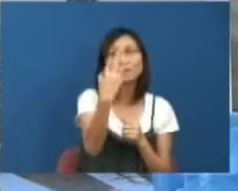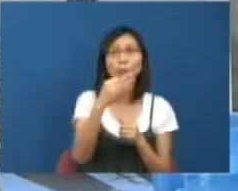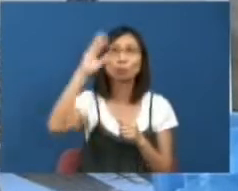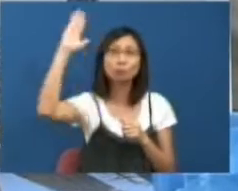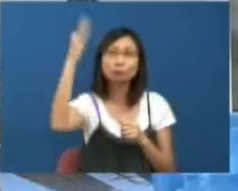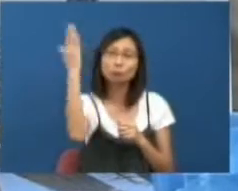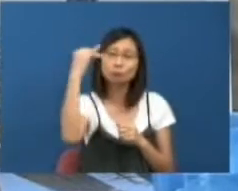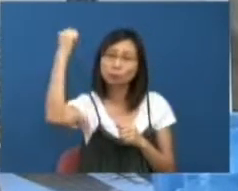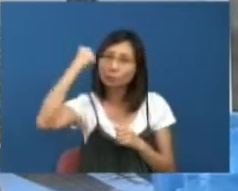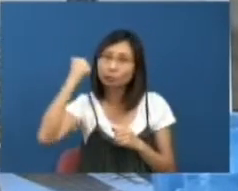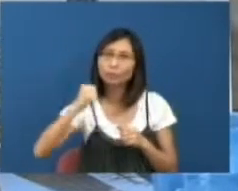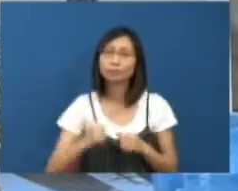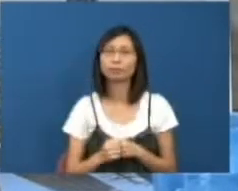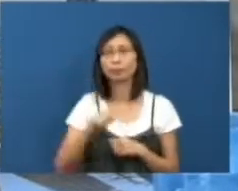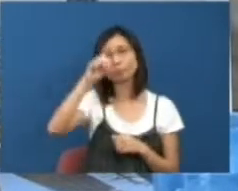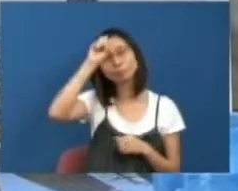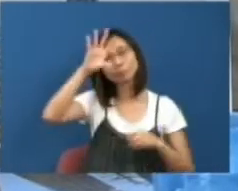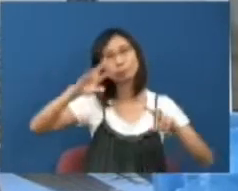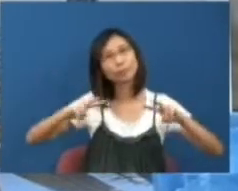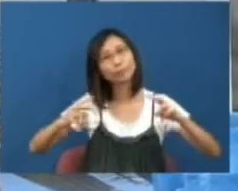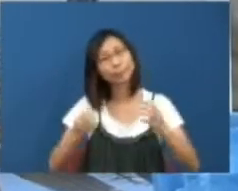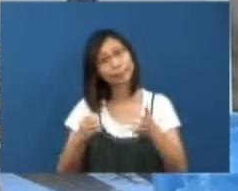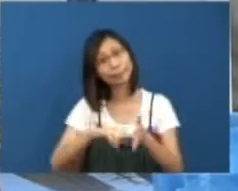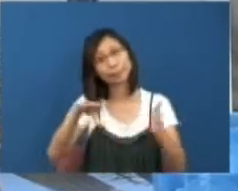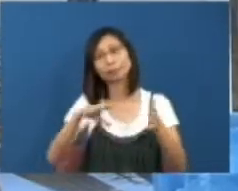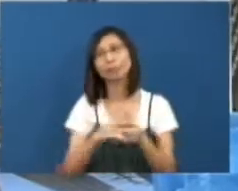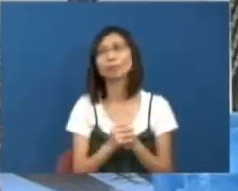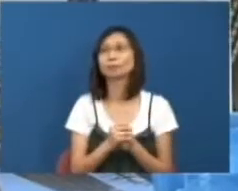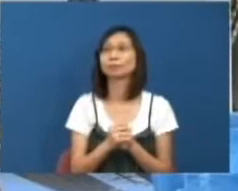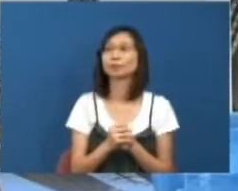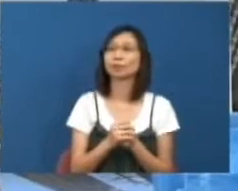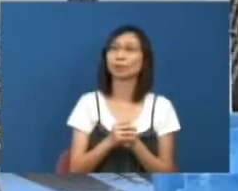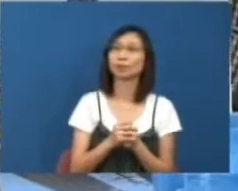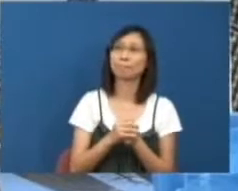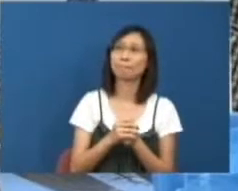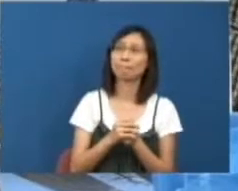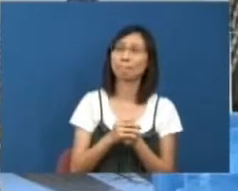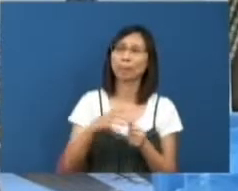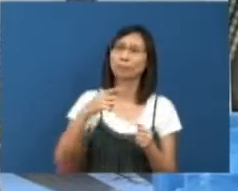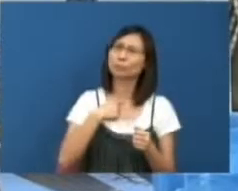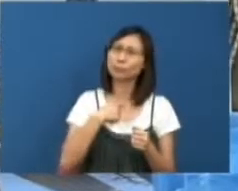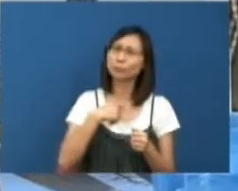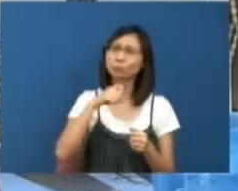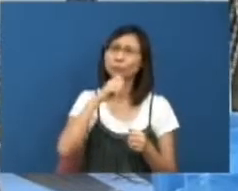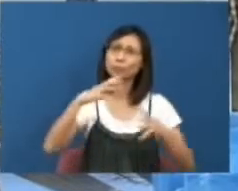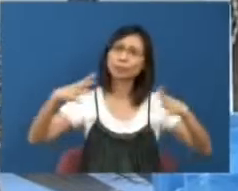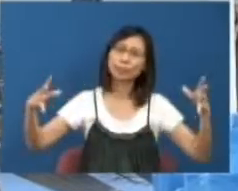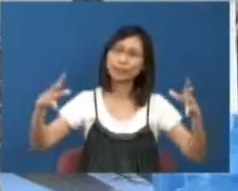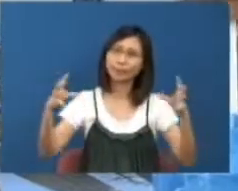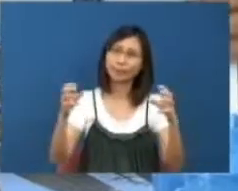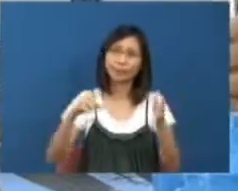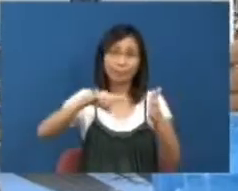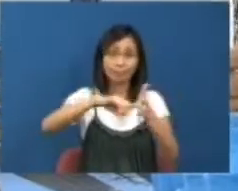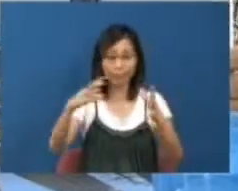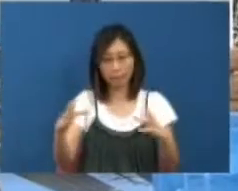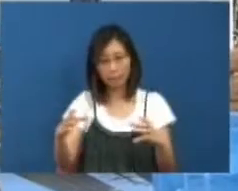力發電。咁其實Doctor 都想請教埋你，即係個 wind turbine 下邊咧，咁係咪應該有啲大嘅電池去接收嗰